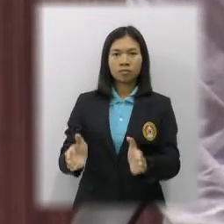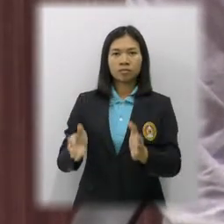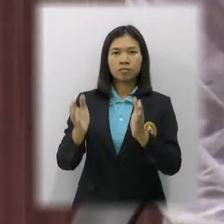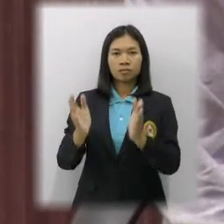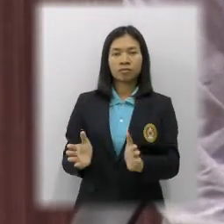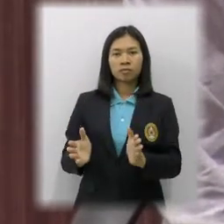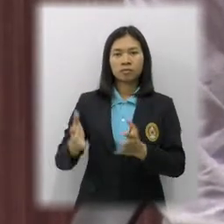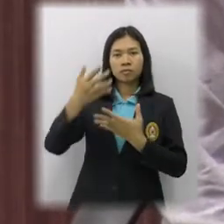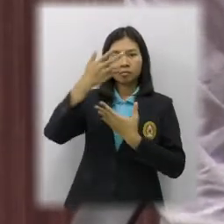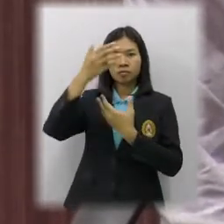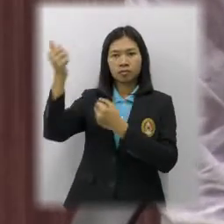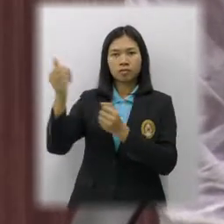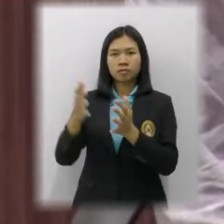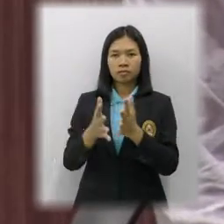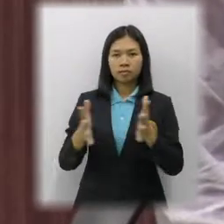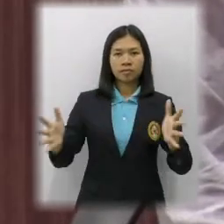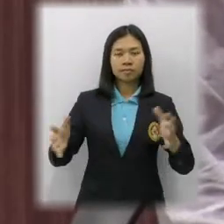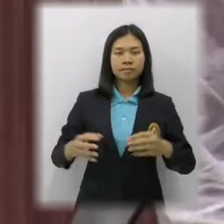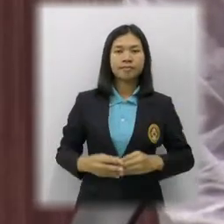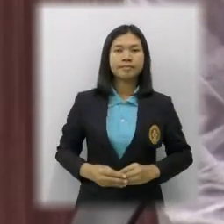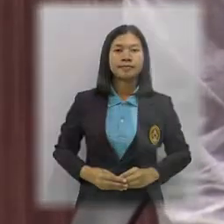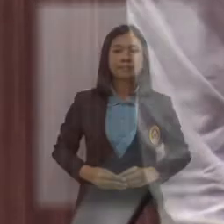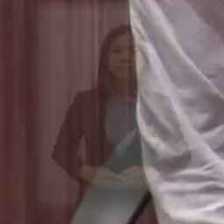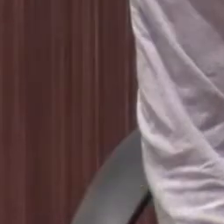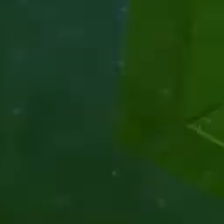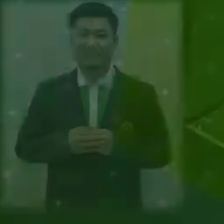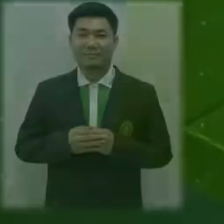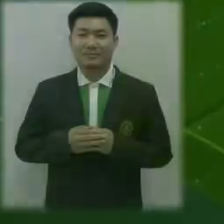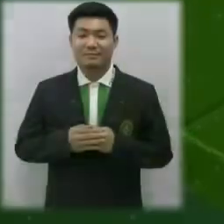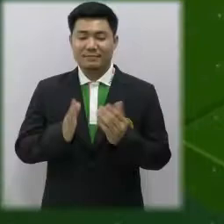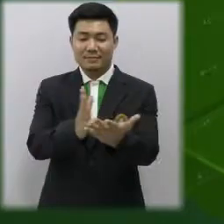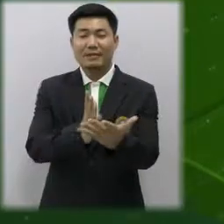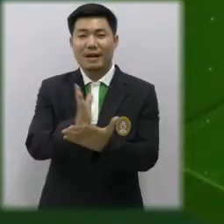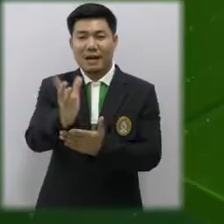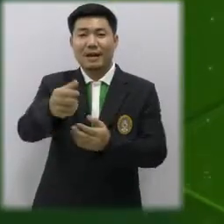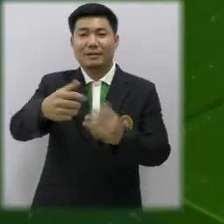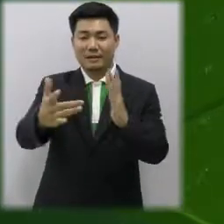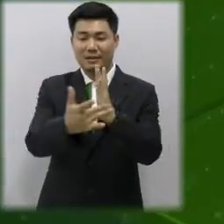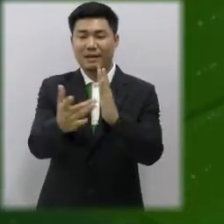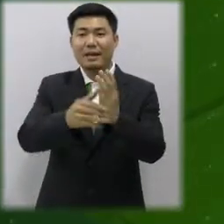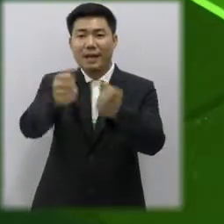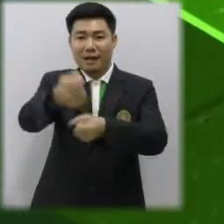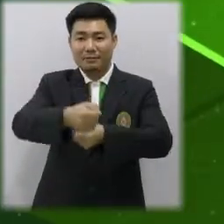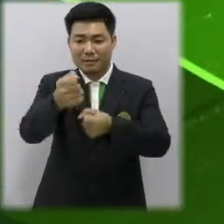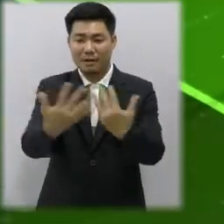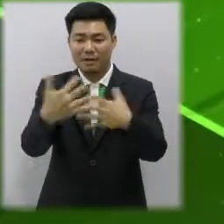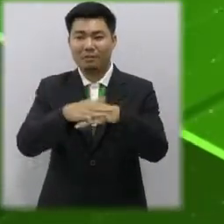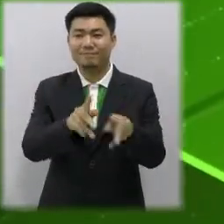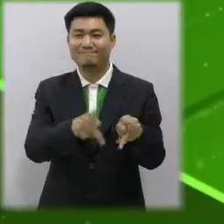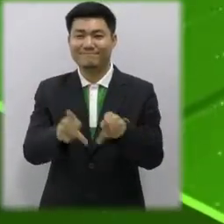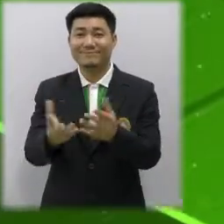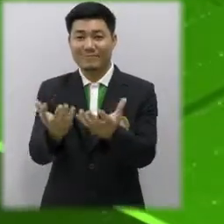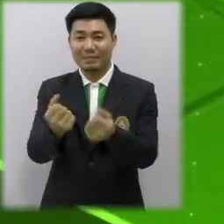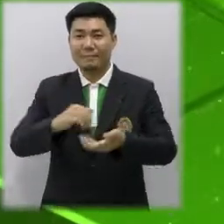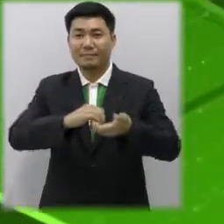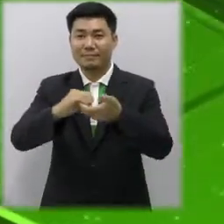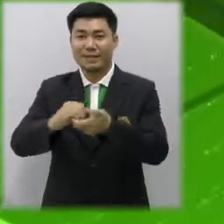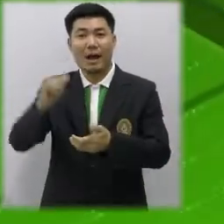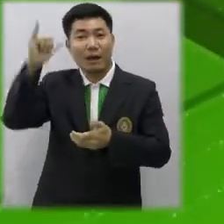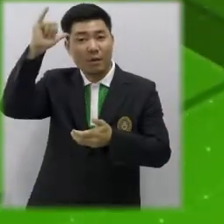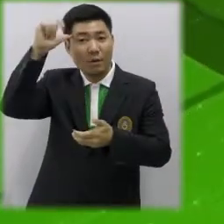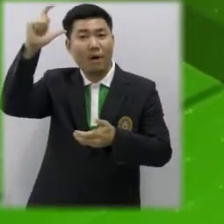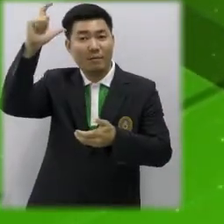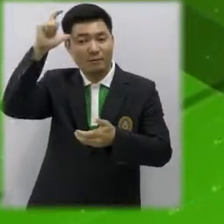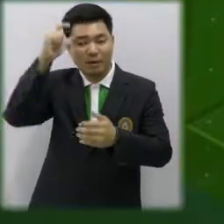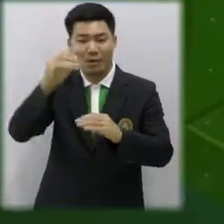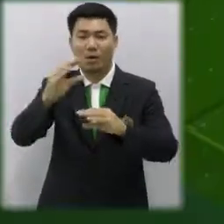าจารย์และผู้ที่ให้ความสนใจจำนวนมากคณะเทคโนโลยีการเกษตรร่วมพิธีรับมอบสัญญายืมโคกระบือ